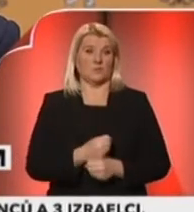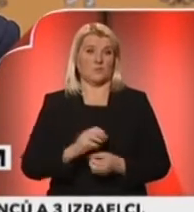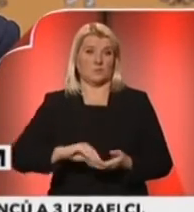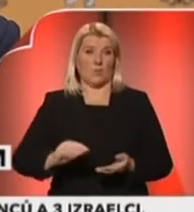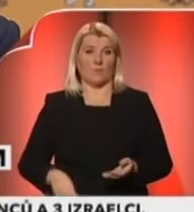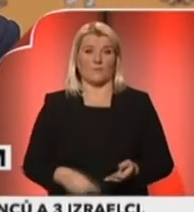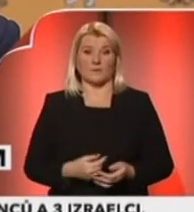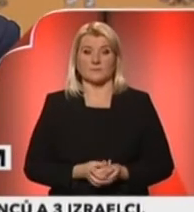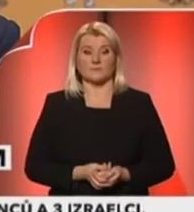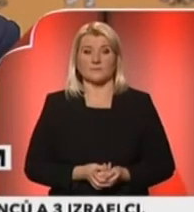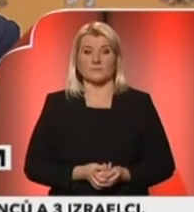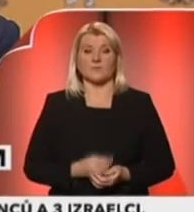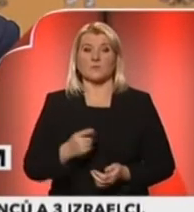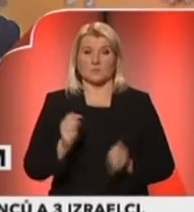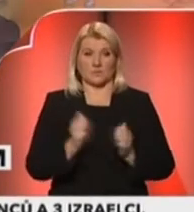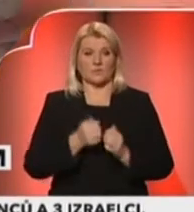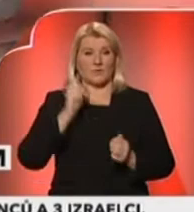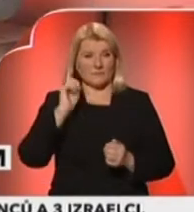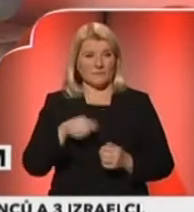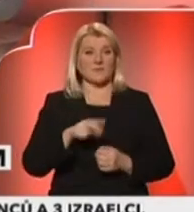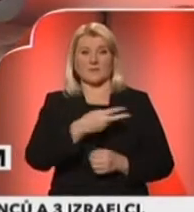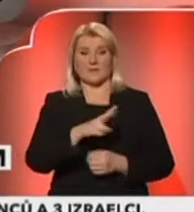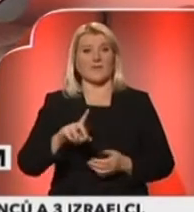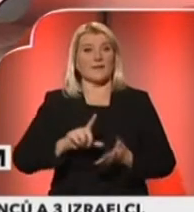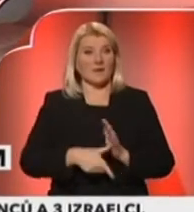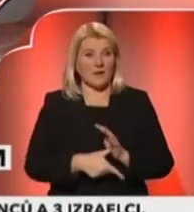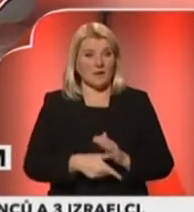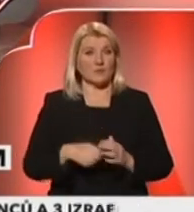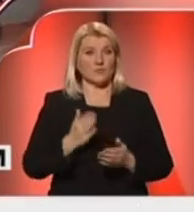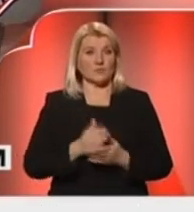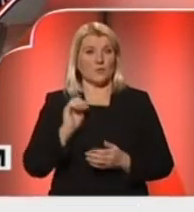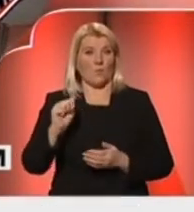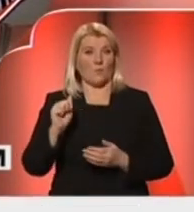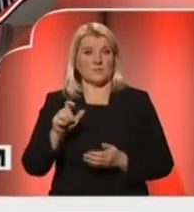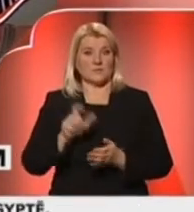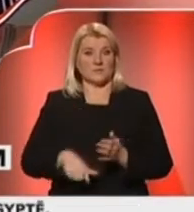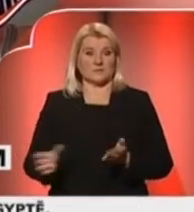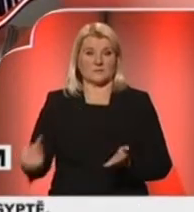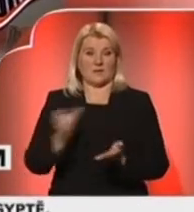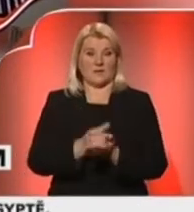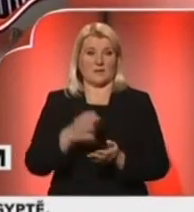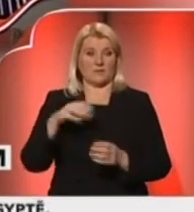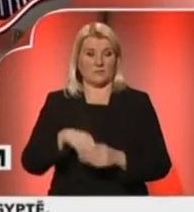dodržovat. Vy určitě víte, že jsou kraje, kde nástup komunistů do vedení